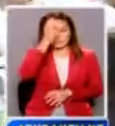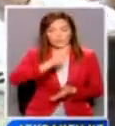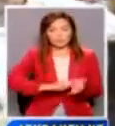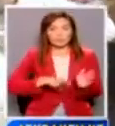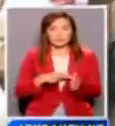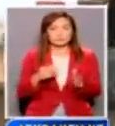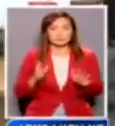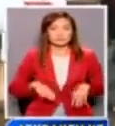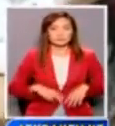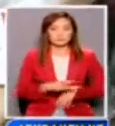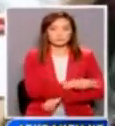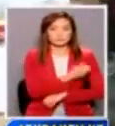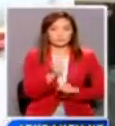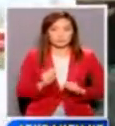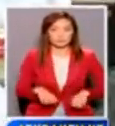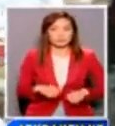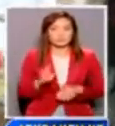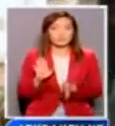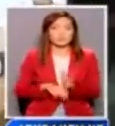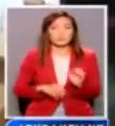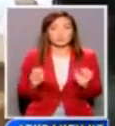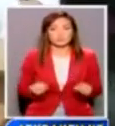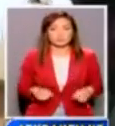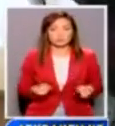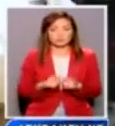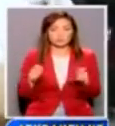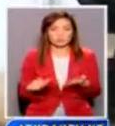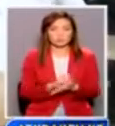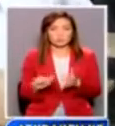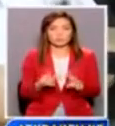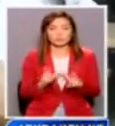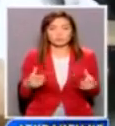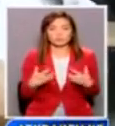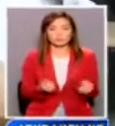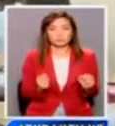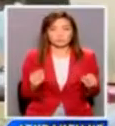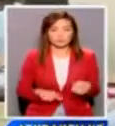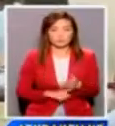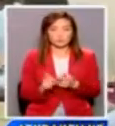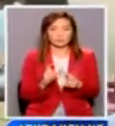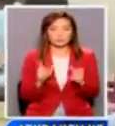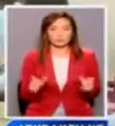предъявления справок медицинские справки можно предоставить по мере их получение до начала учебного года